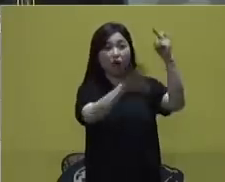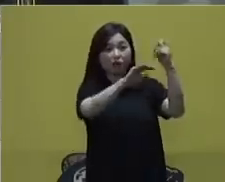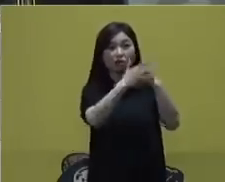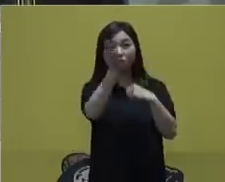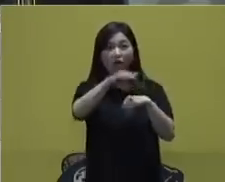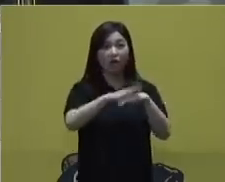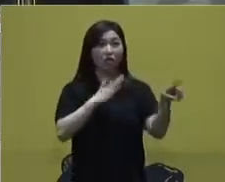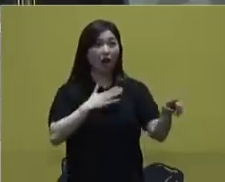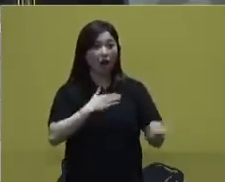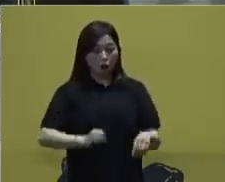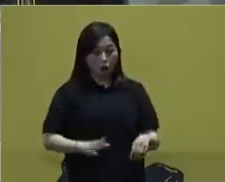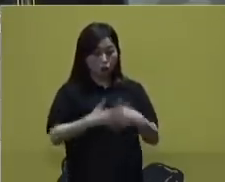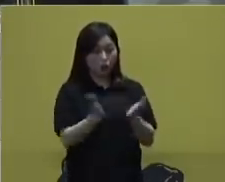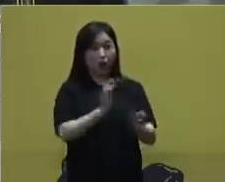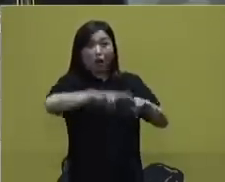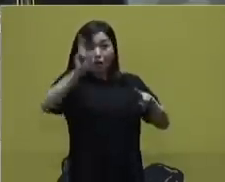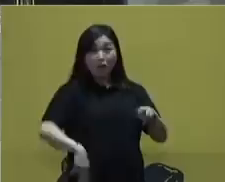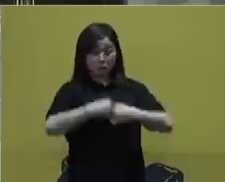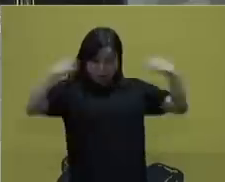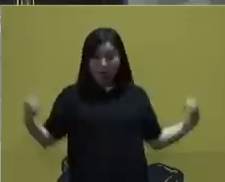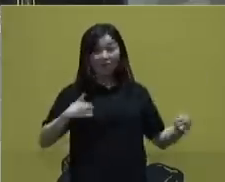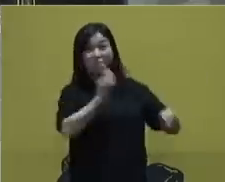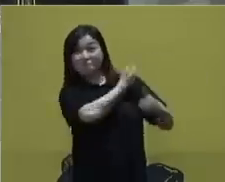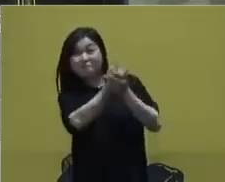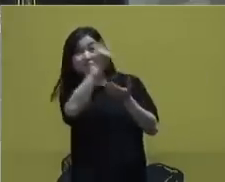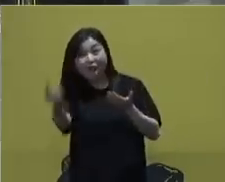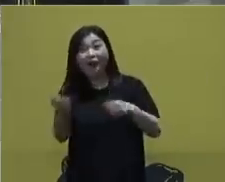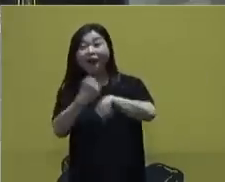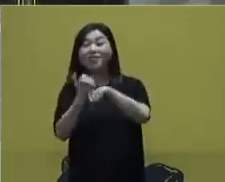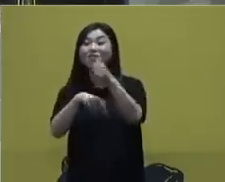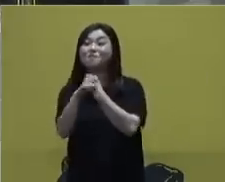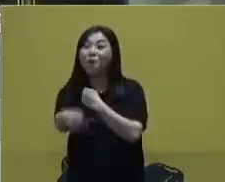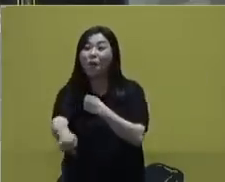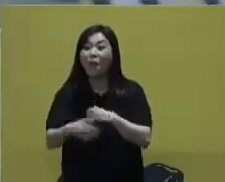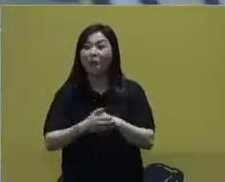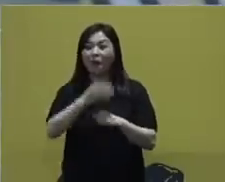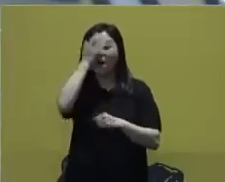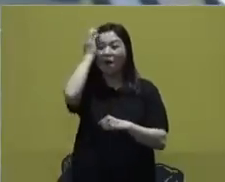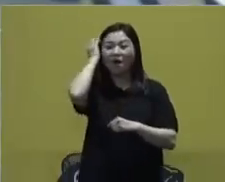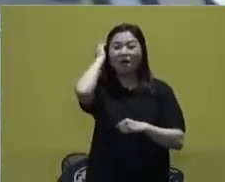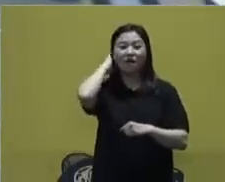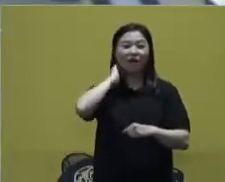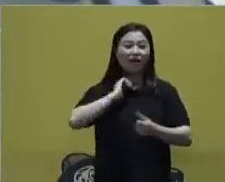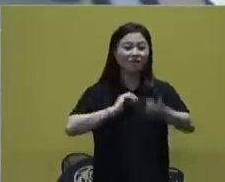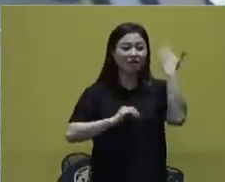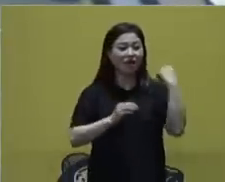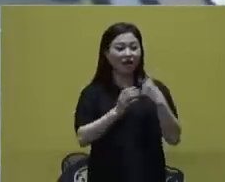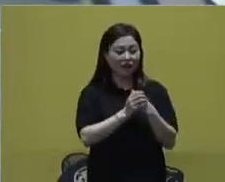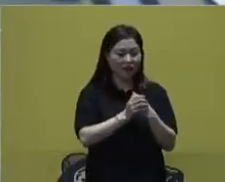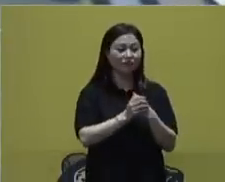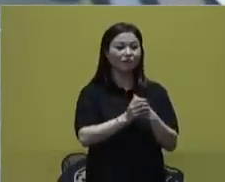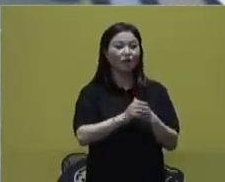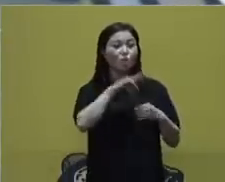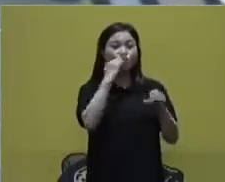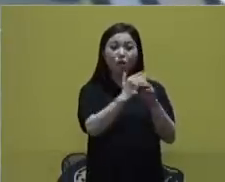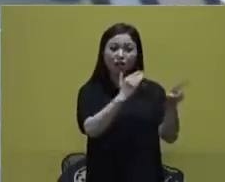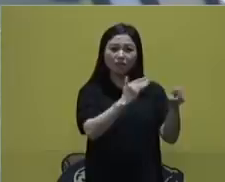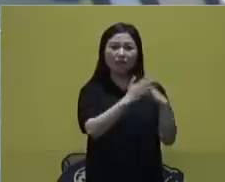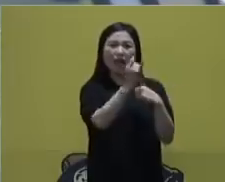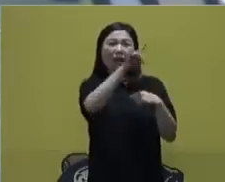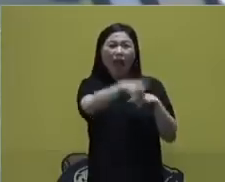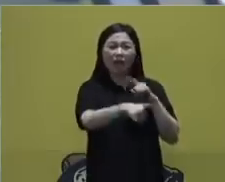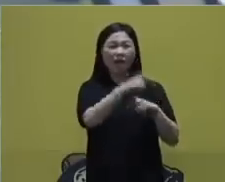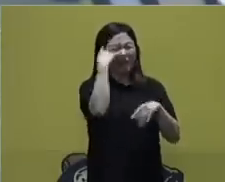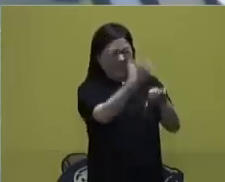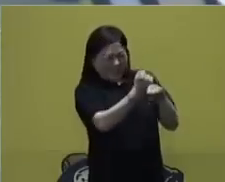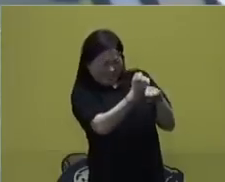더 버티고 했어야 되지 않나요? 아, 근데 그때 사실은 아시는 것처럼 북한이 미사일 핵실험했다